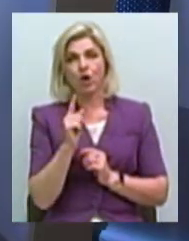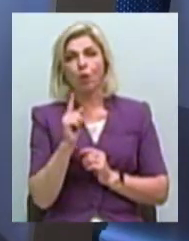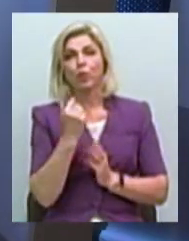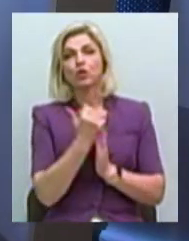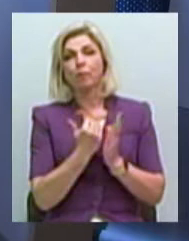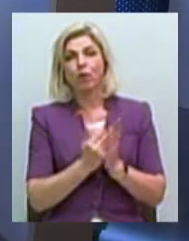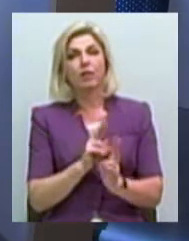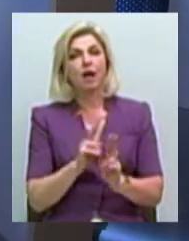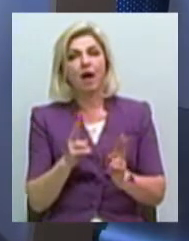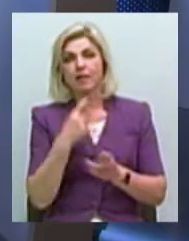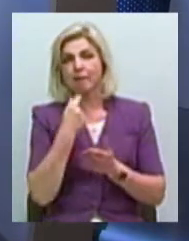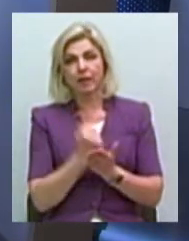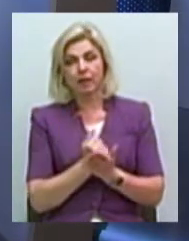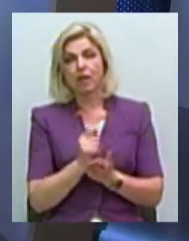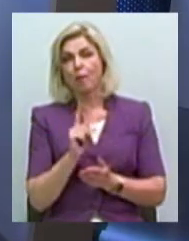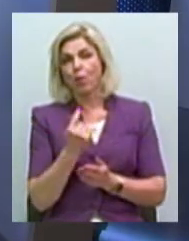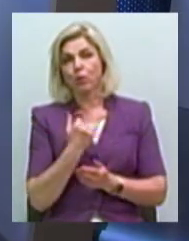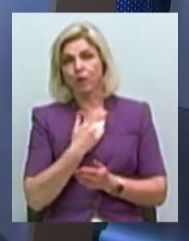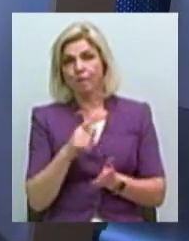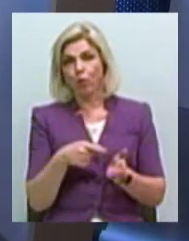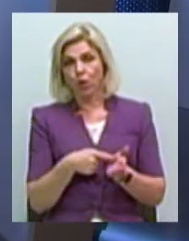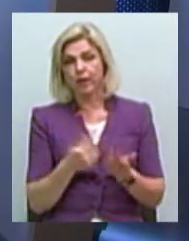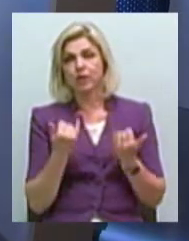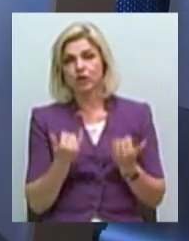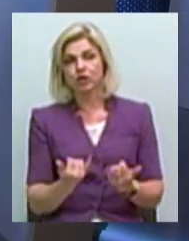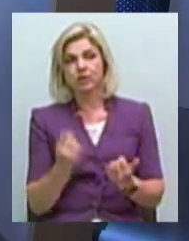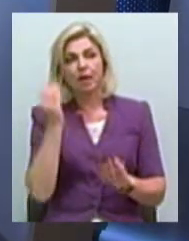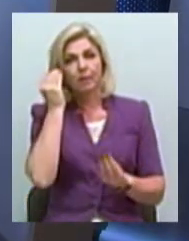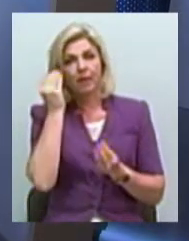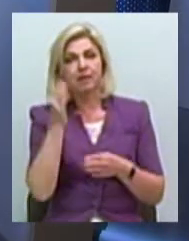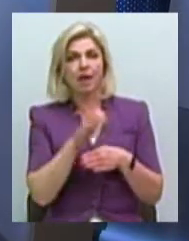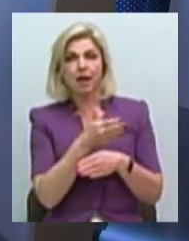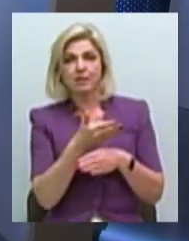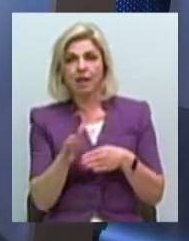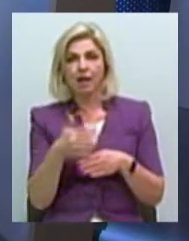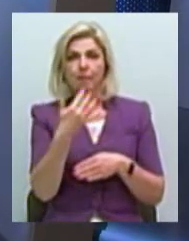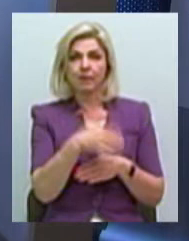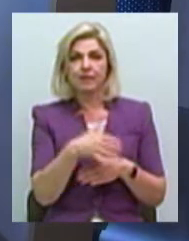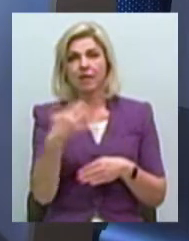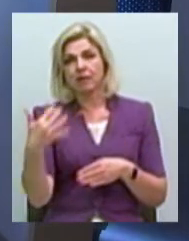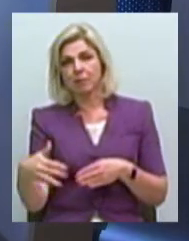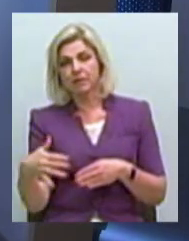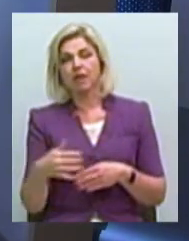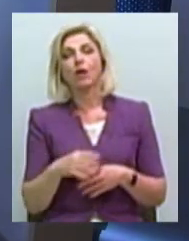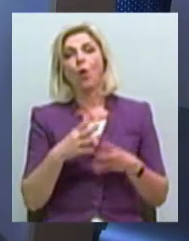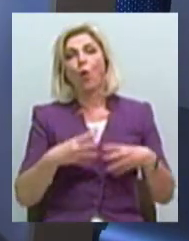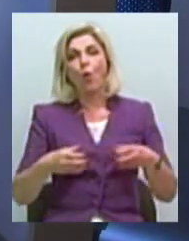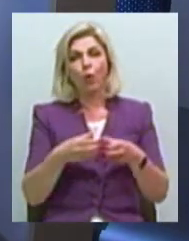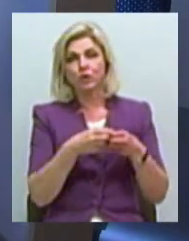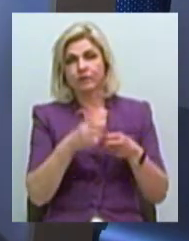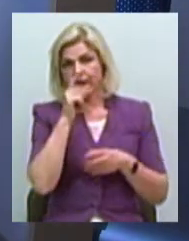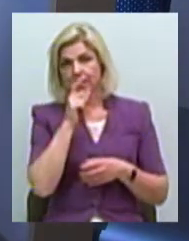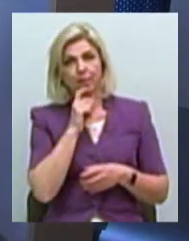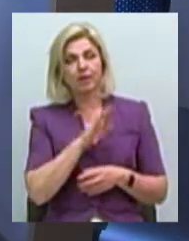никакая не принята? Наверное, потому что вот у нас в городе сейчас мнения разделились 50 на 50, общество не